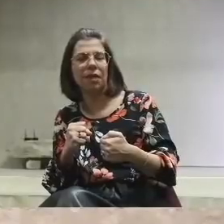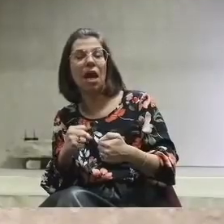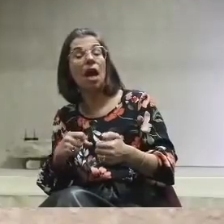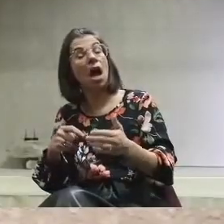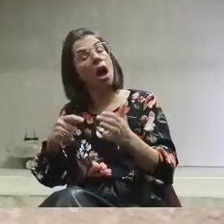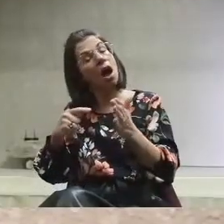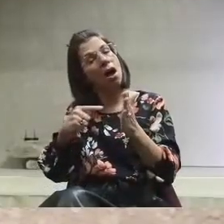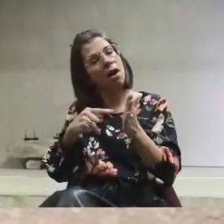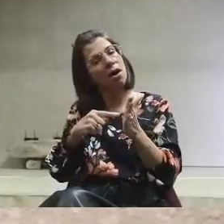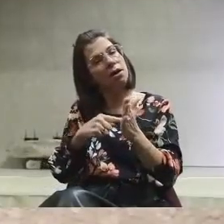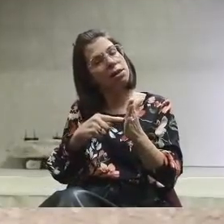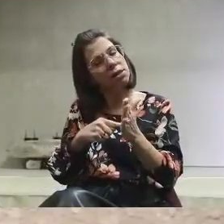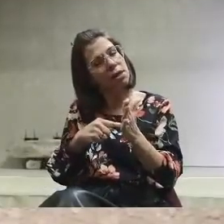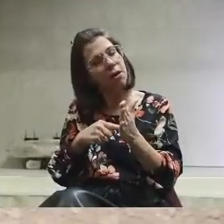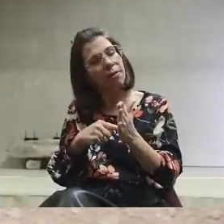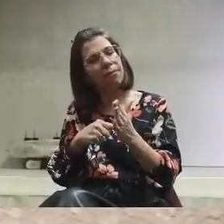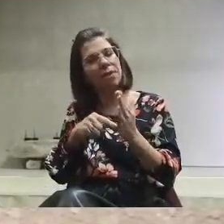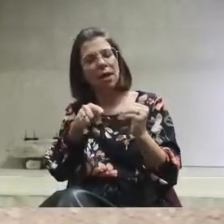visage.